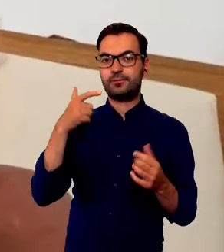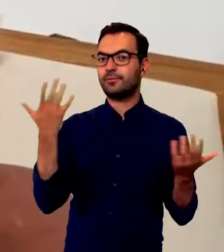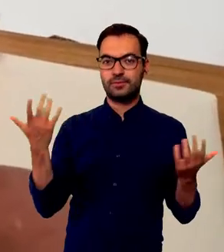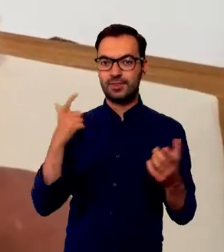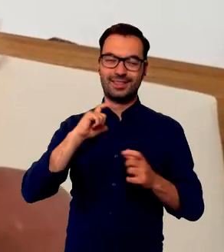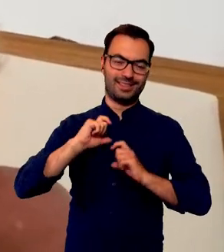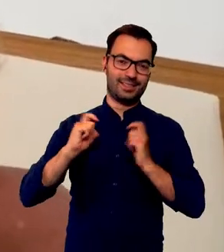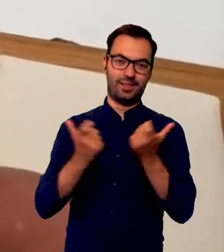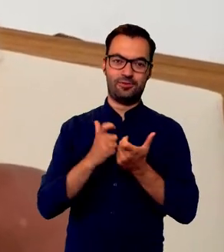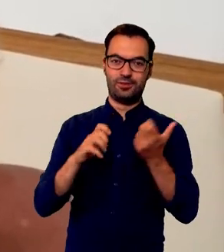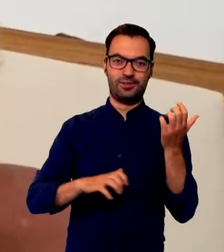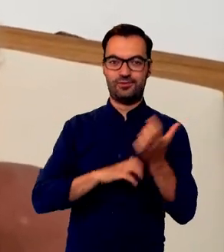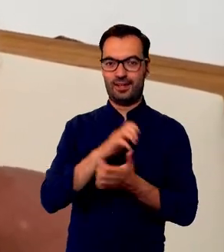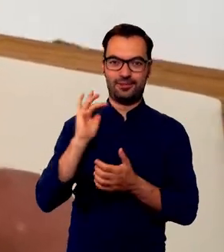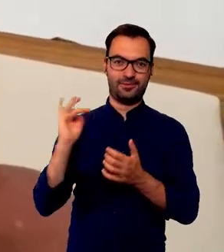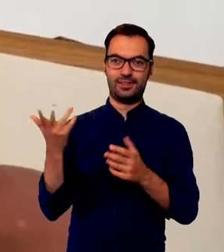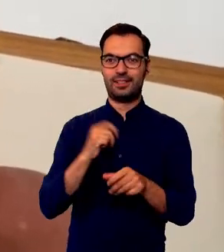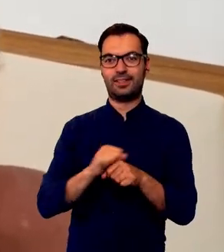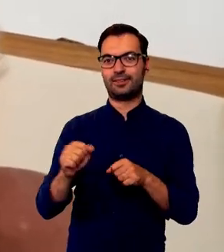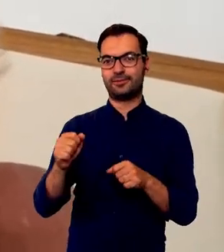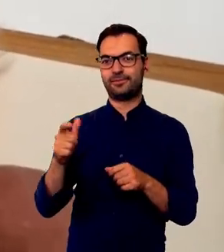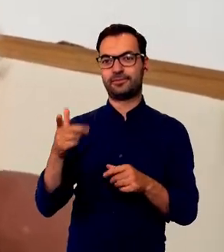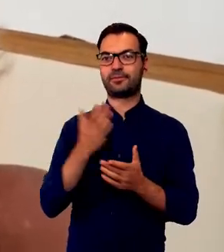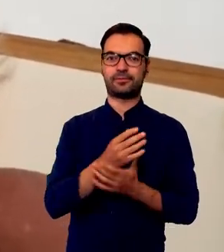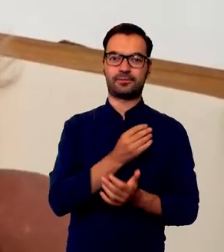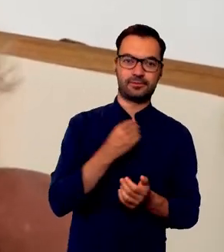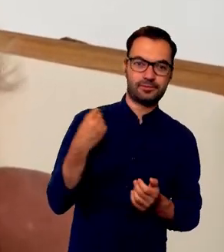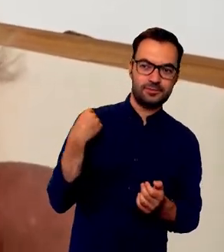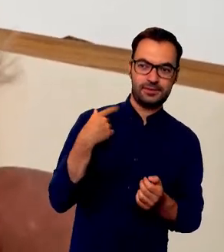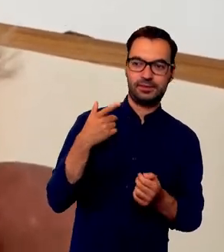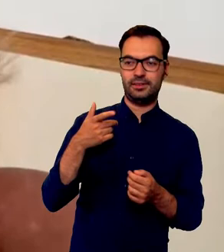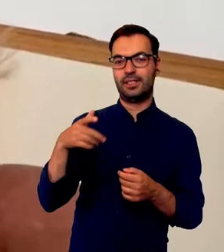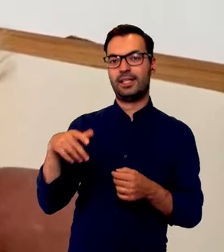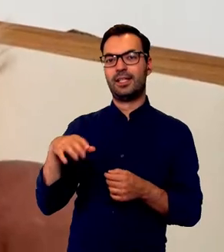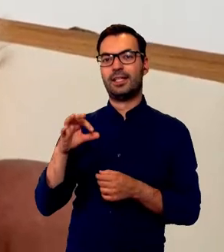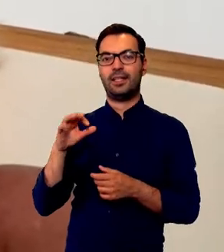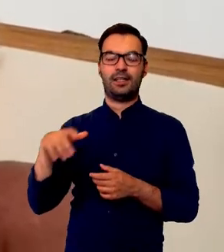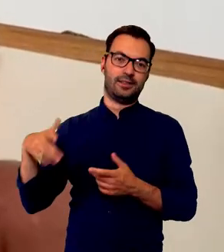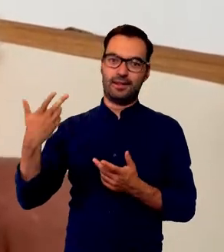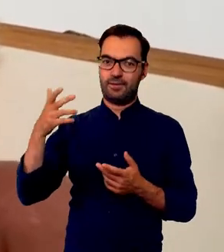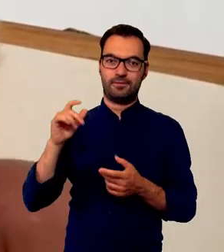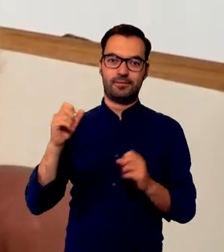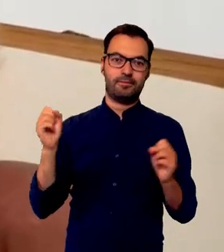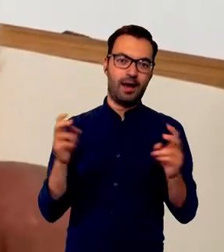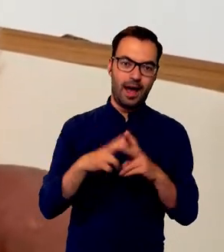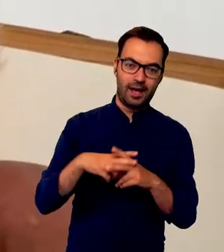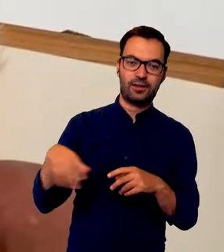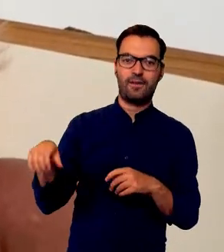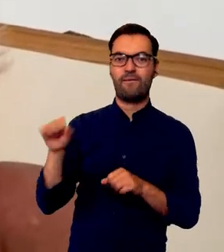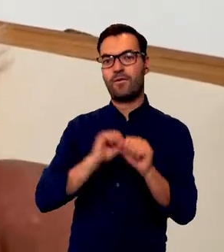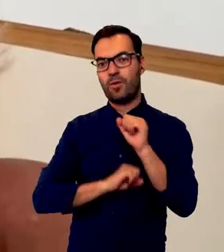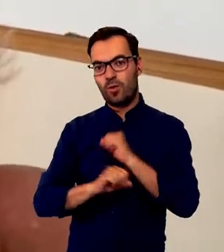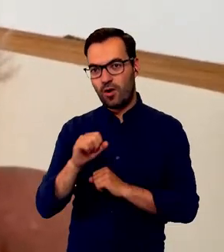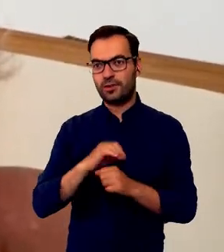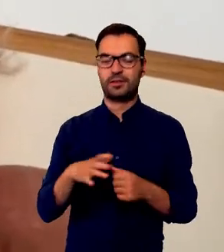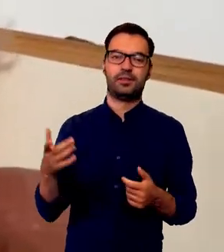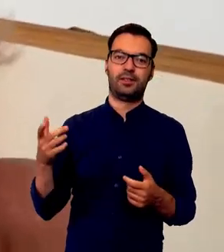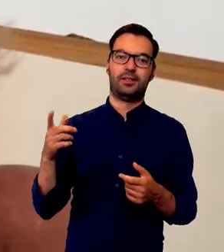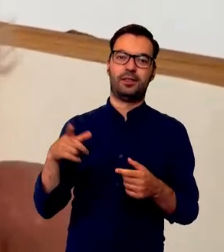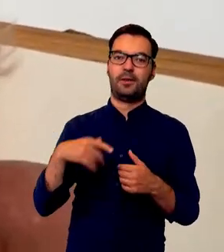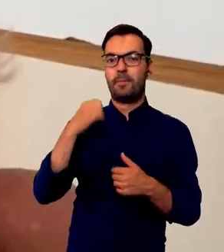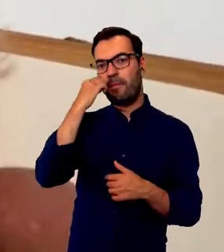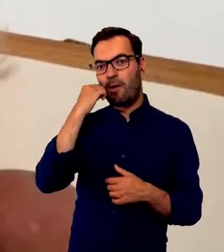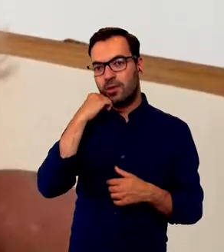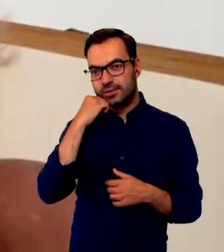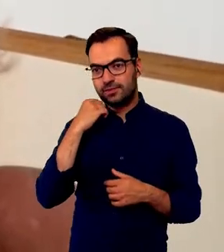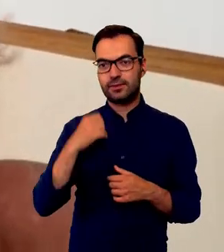na całym świecie. To nie jest tak, że ludzie grają w Polsce, na Sardynii, którą opisywałam, czy Furce do piekła w